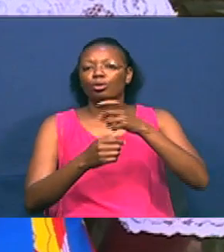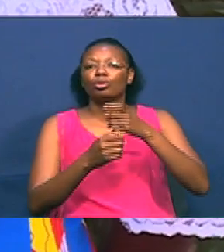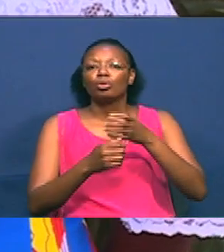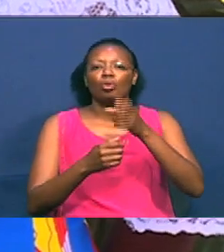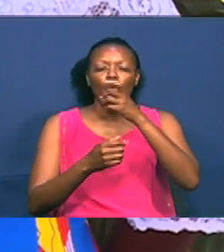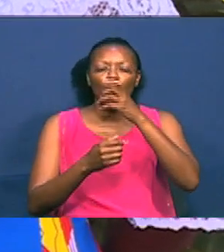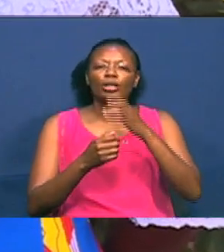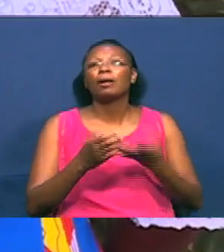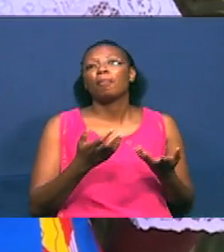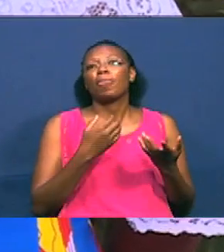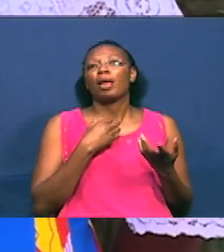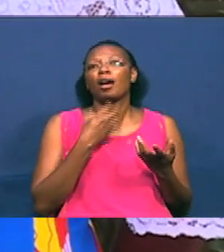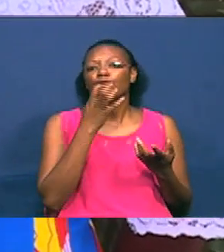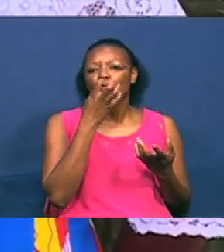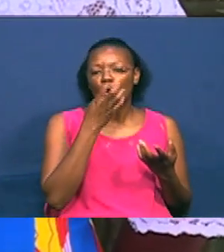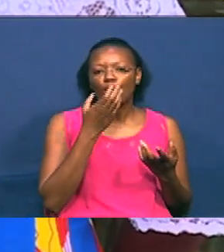yangu na hiyo michungwa.